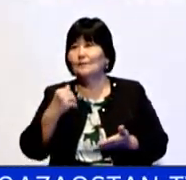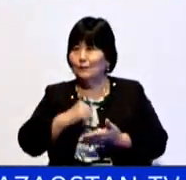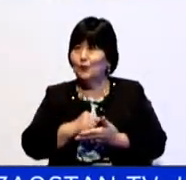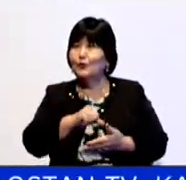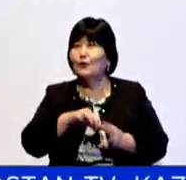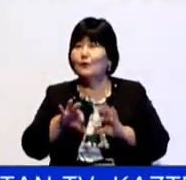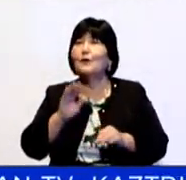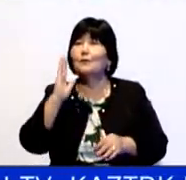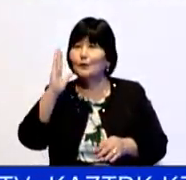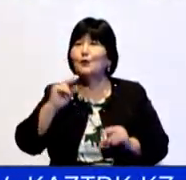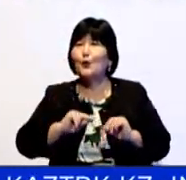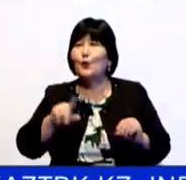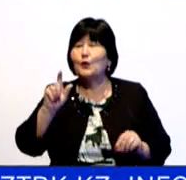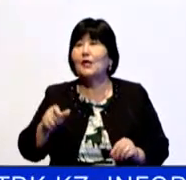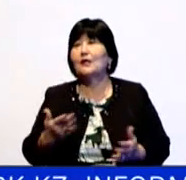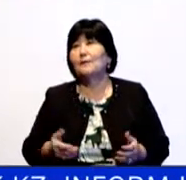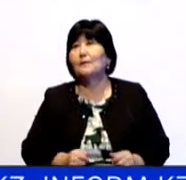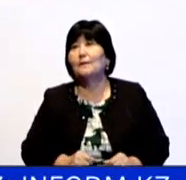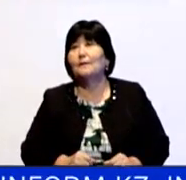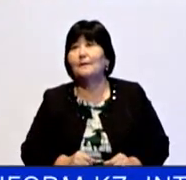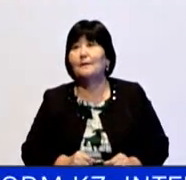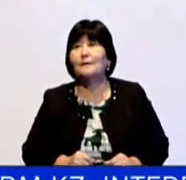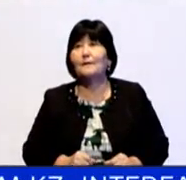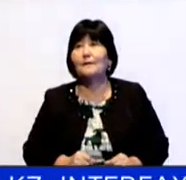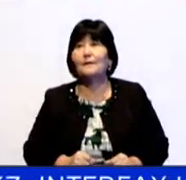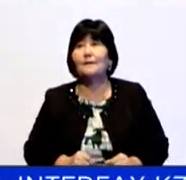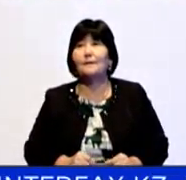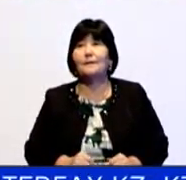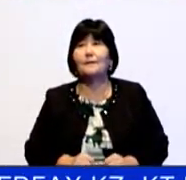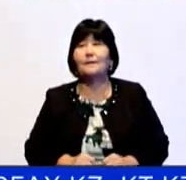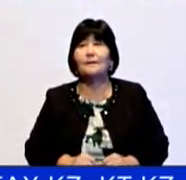выборе – стать учителем. Родион Лебедев, Бауыржан Кужамуратов, Дархан Туксиит, телеканал Кызылорда.